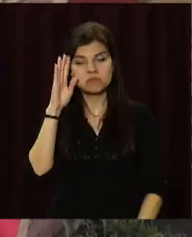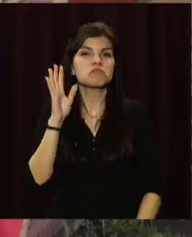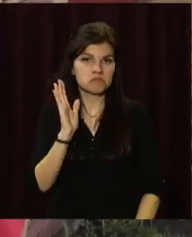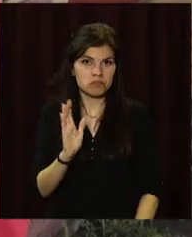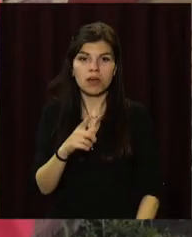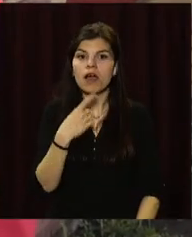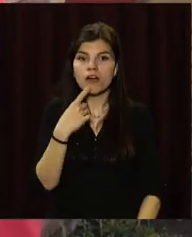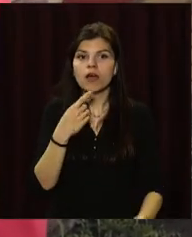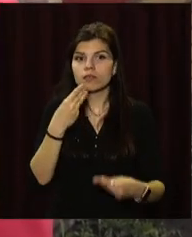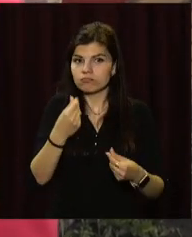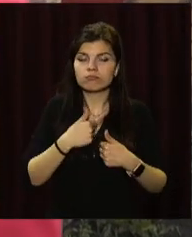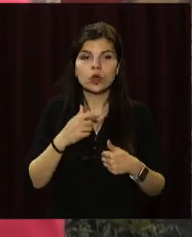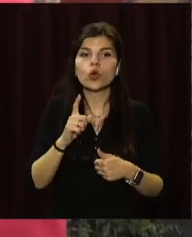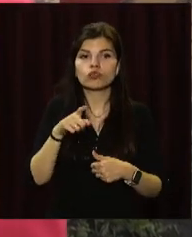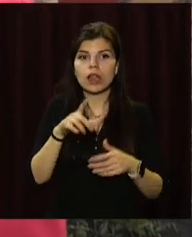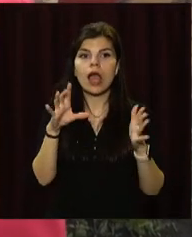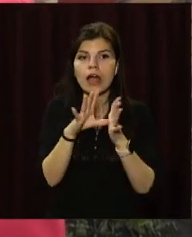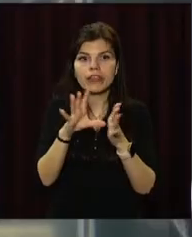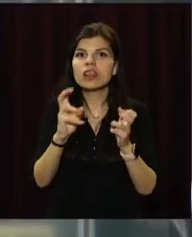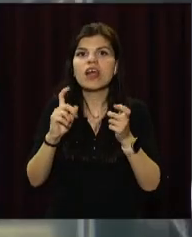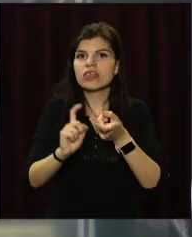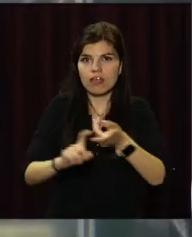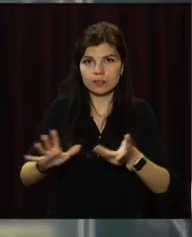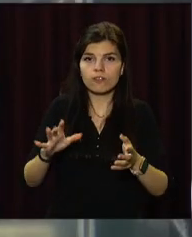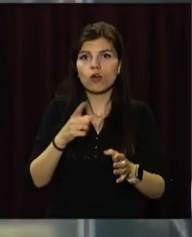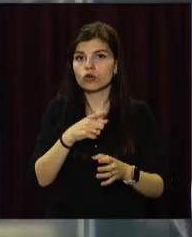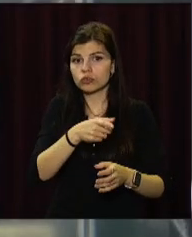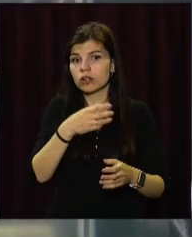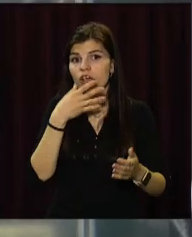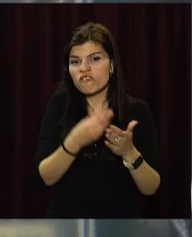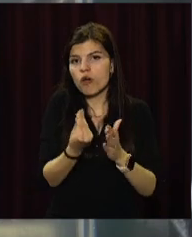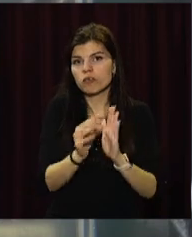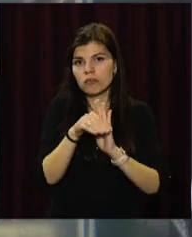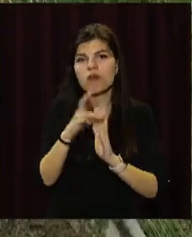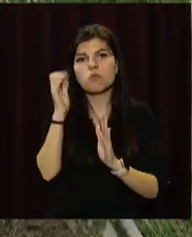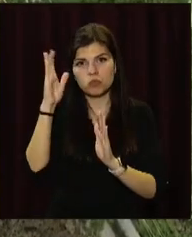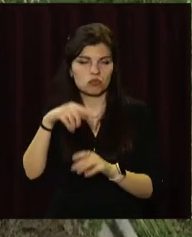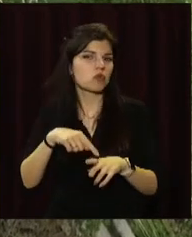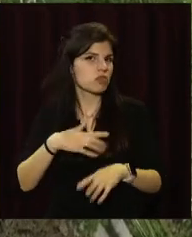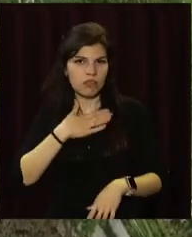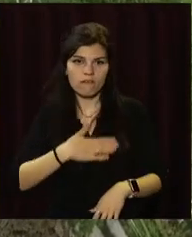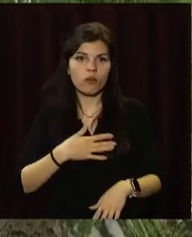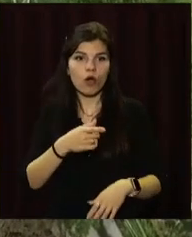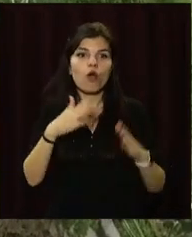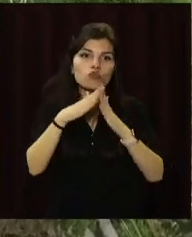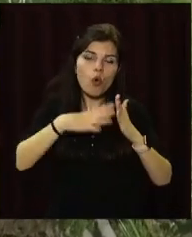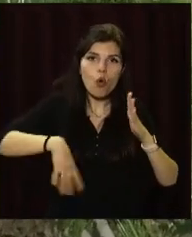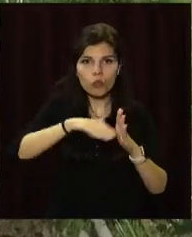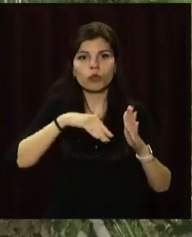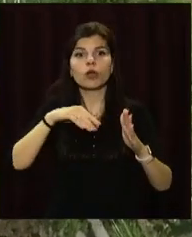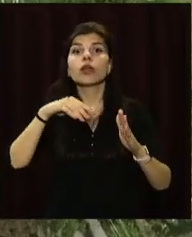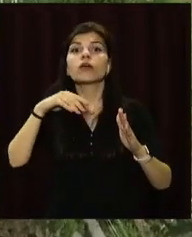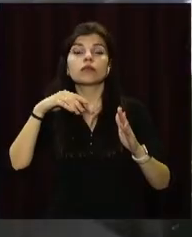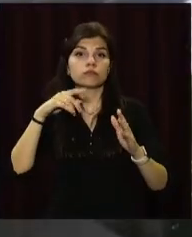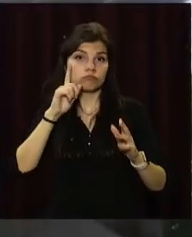каже, його приваблює в першу чергу енергонезалежність. Переконаний, зробив інвестицію у майбутнє. Так само, схоже, думають і інші власники